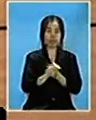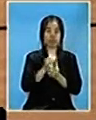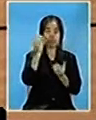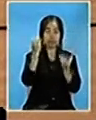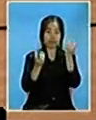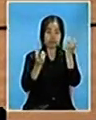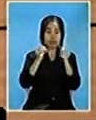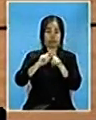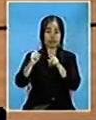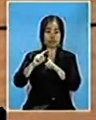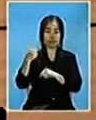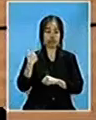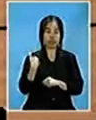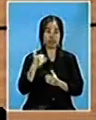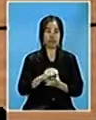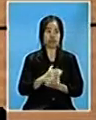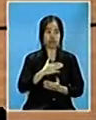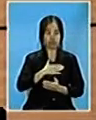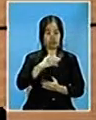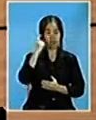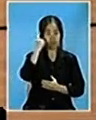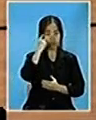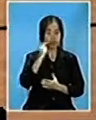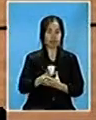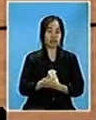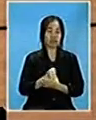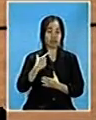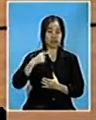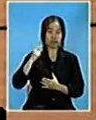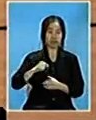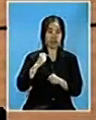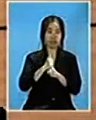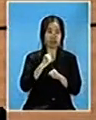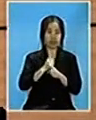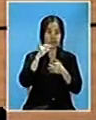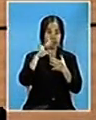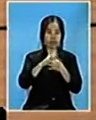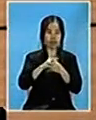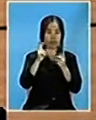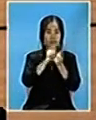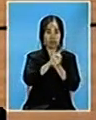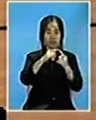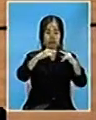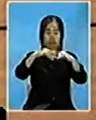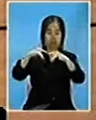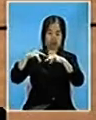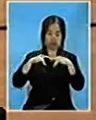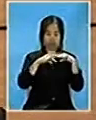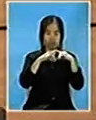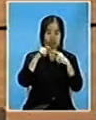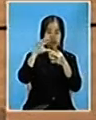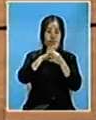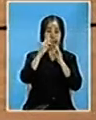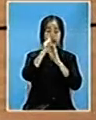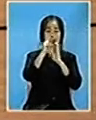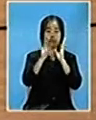รมนูญผมทราบครับว่าท่านต้องทำงานท่ามกลางสังคมที่มีความเข้าใจที่ไม่ตรงกันต่อหลักรัฐธรรมนูญ